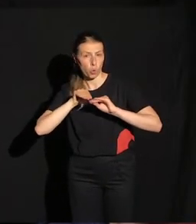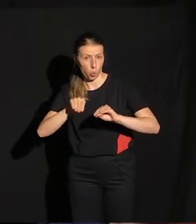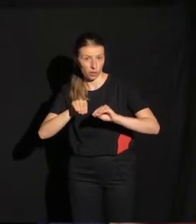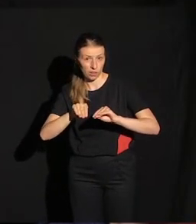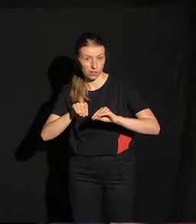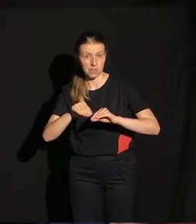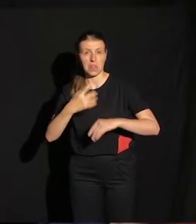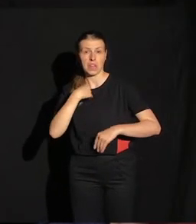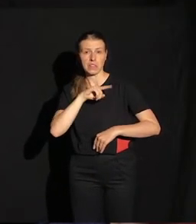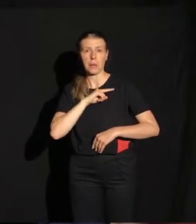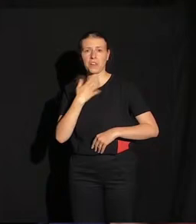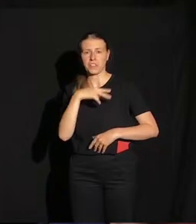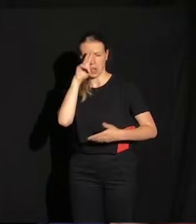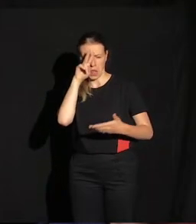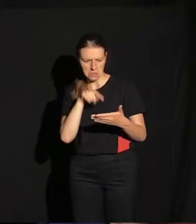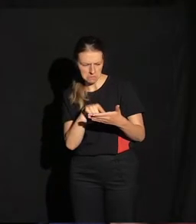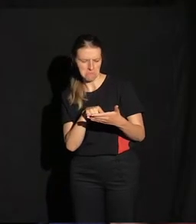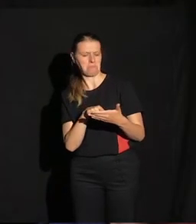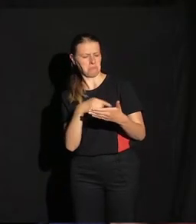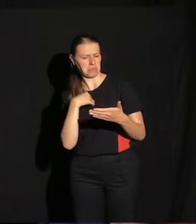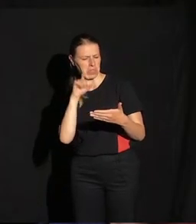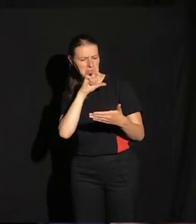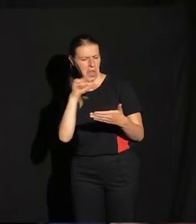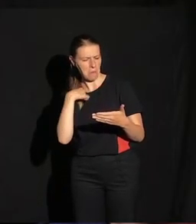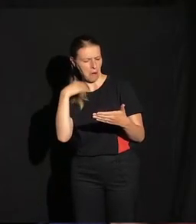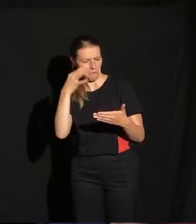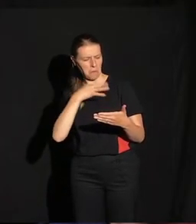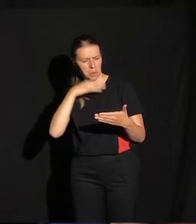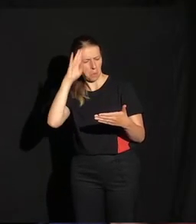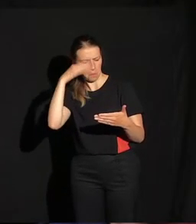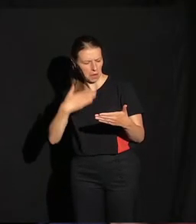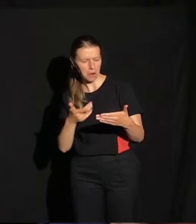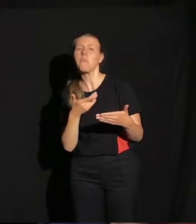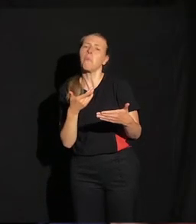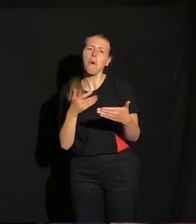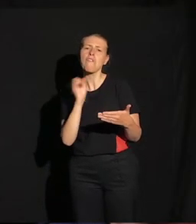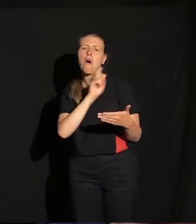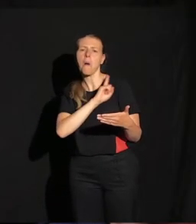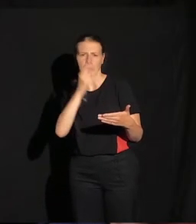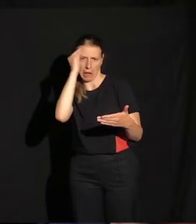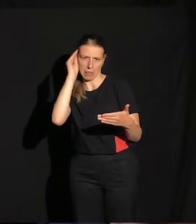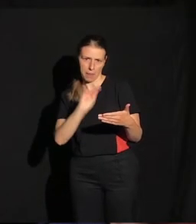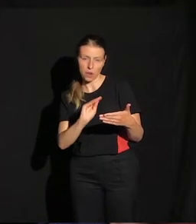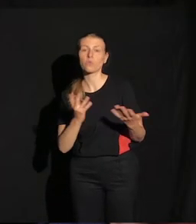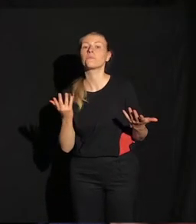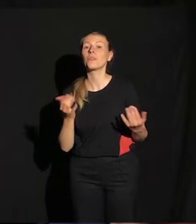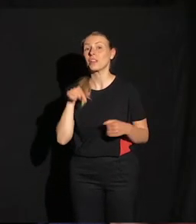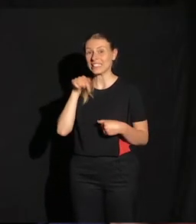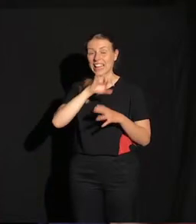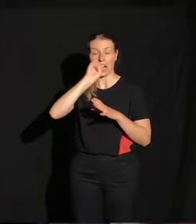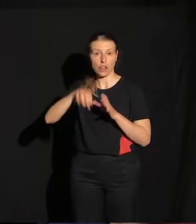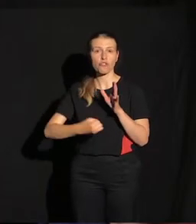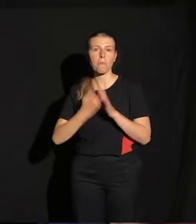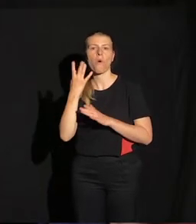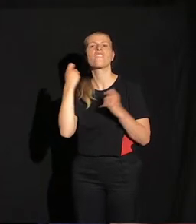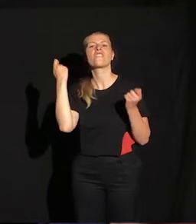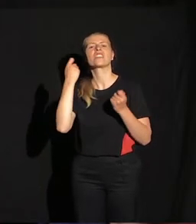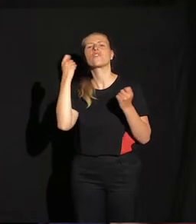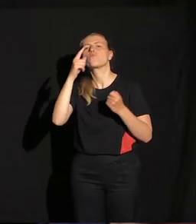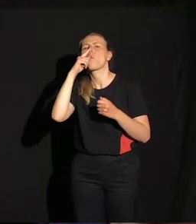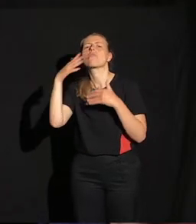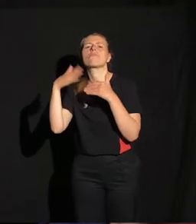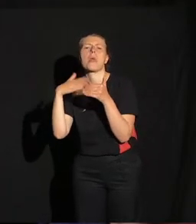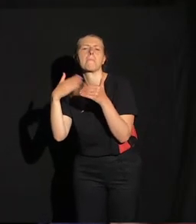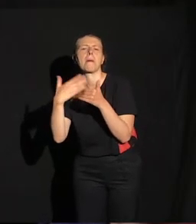überhaupt nichts mit dem Thema zu tun und dachte mir, ja, warum nicht? Und das Klatschmund-Festival war eher sowas, was so nebenbei ein bisschen erwähnt